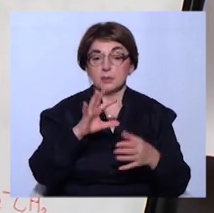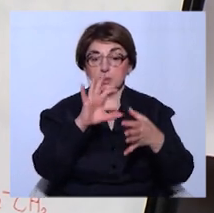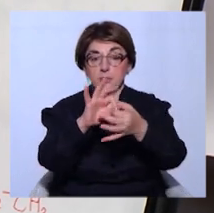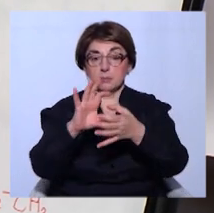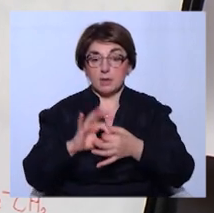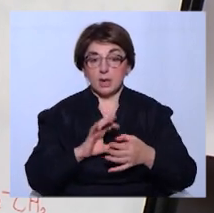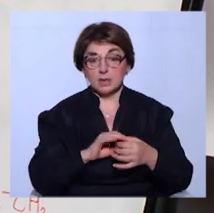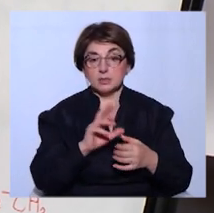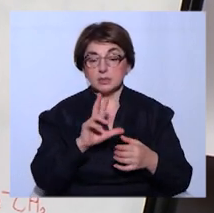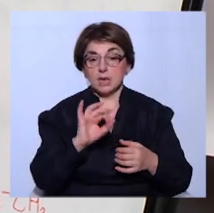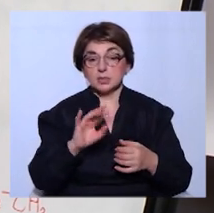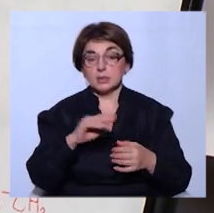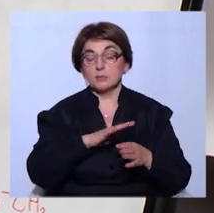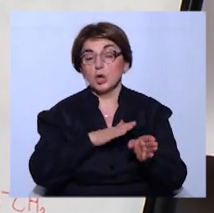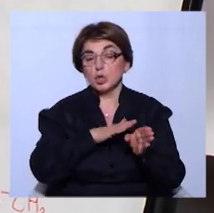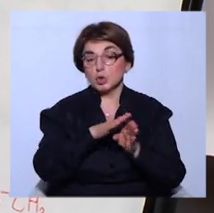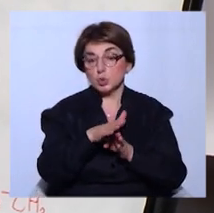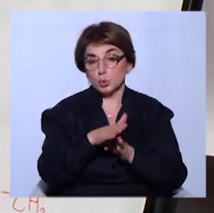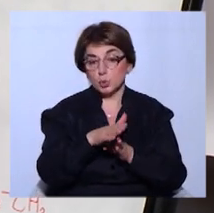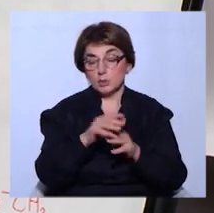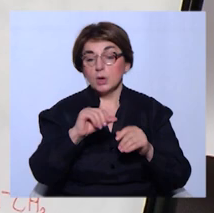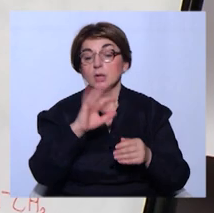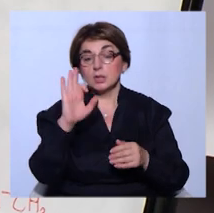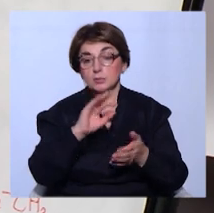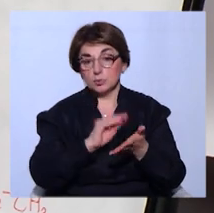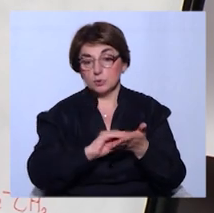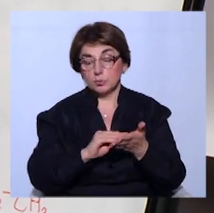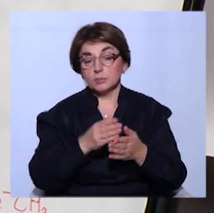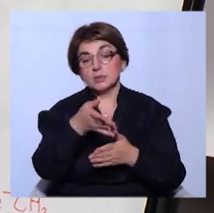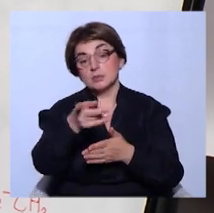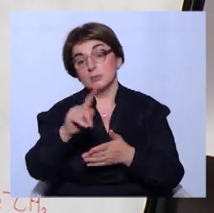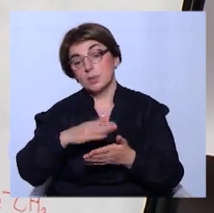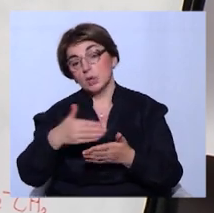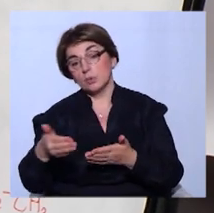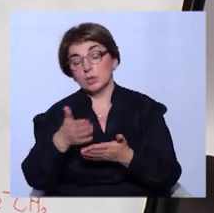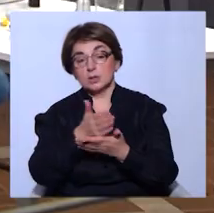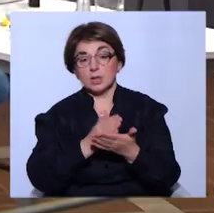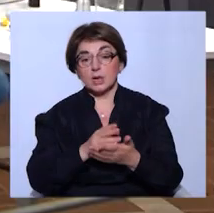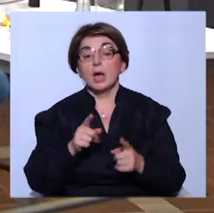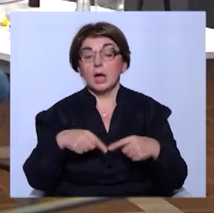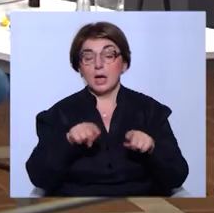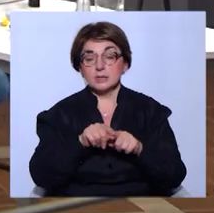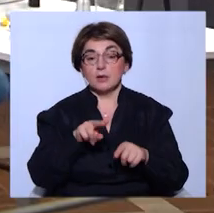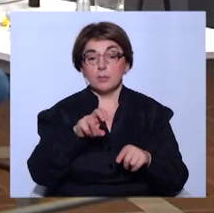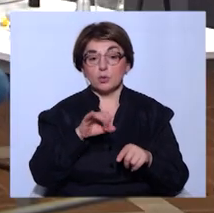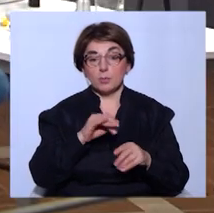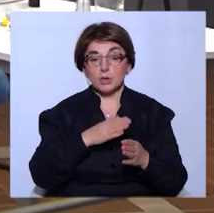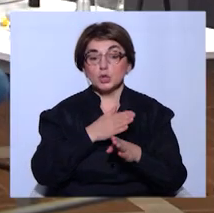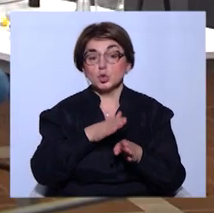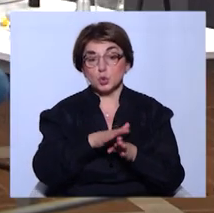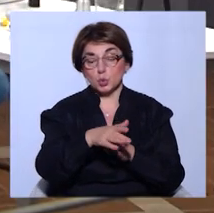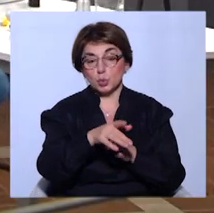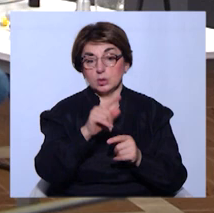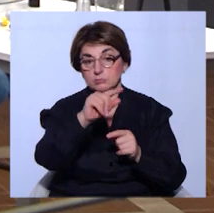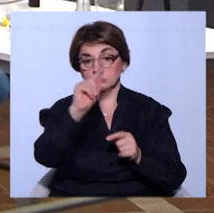CH3. სრული სტრუქტურული ფორმულა და ნახევრად სტრუქტურული ფორმულა. პროპანისთვისაც დავწეროთ სრული სტრუქტურული